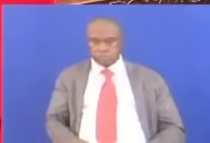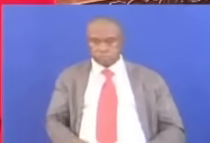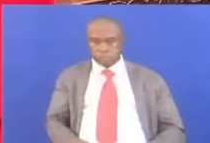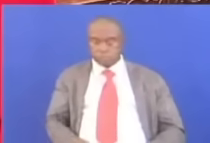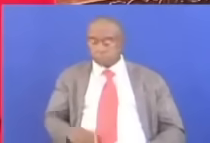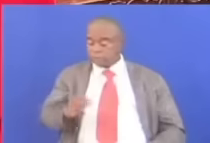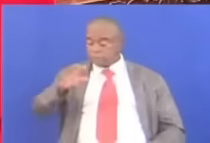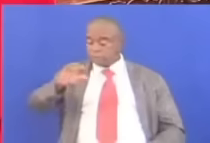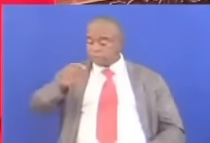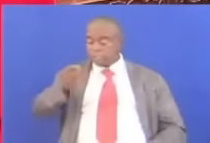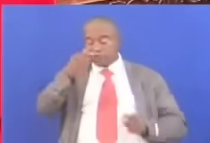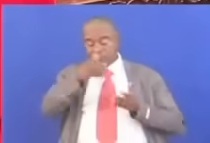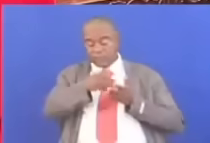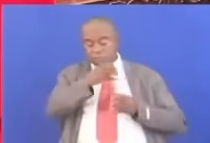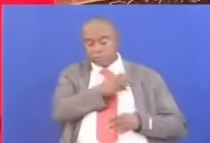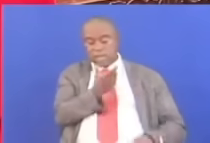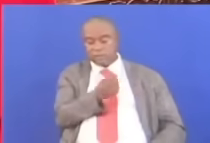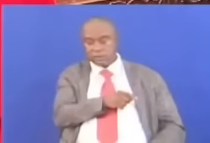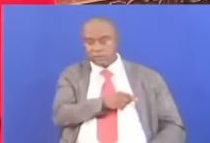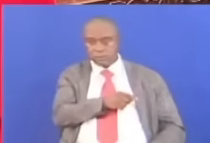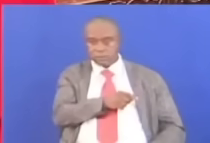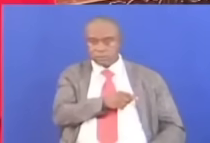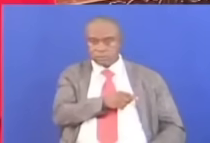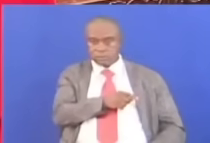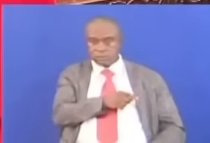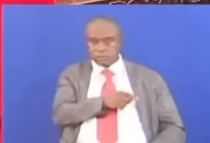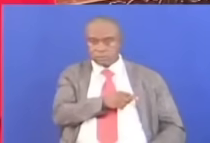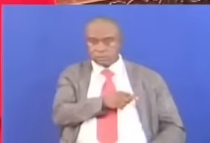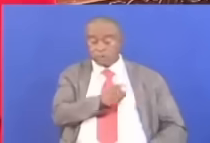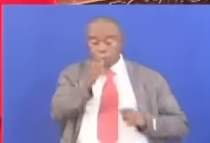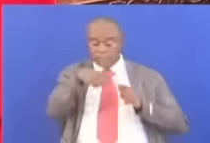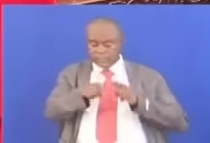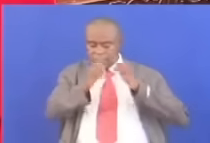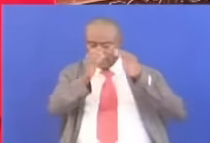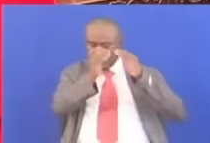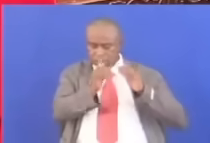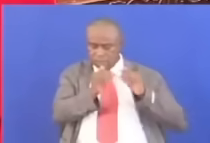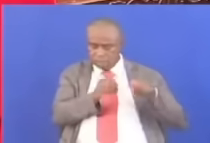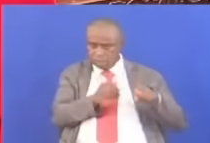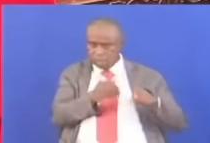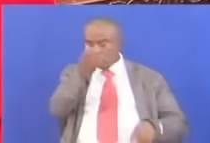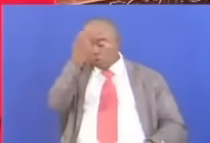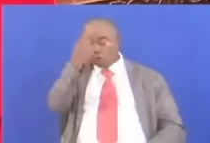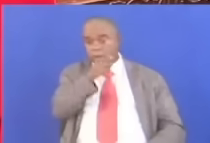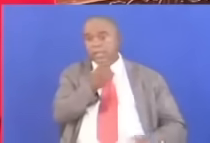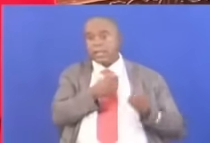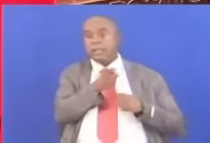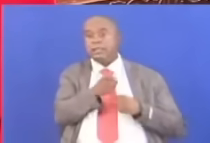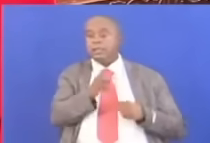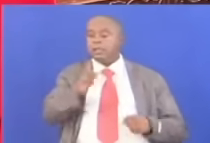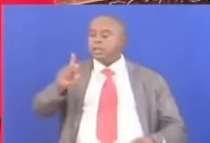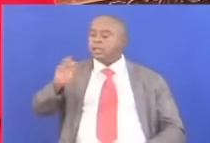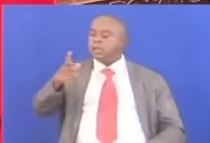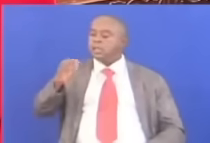hii wia fedha wang keny wa gam